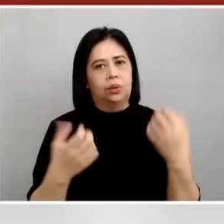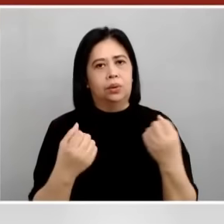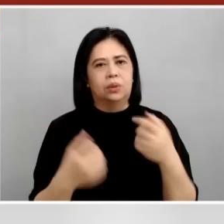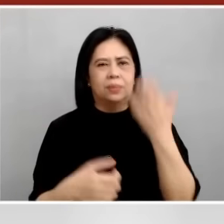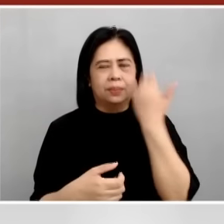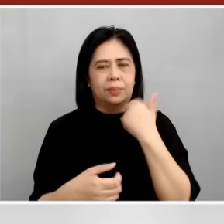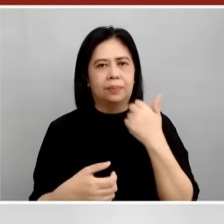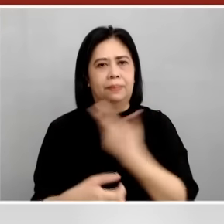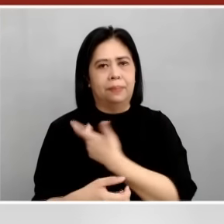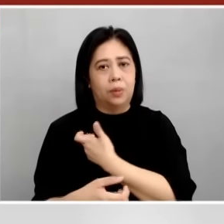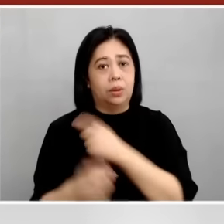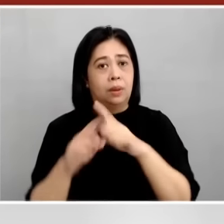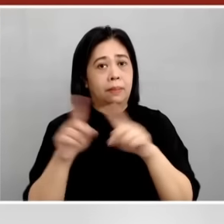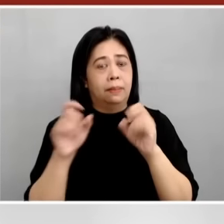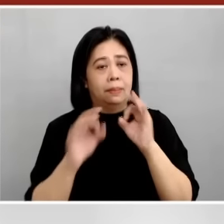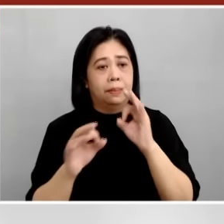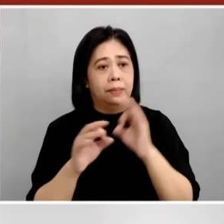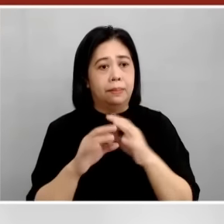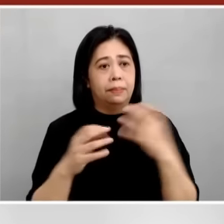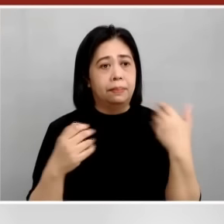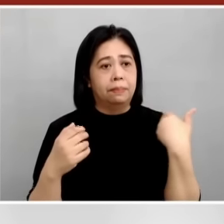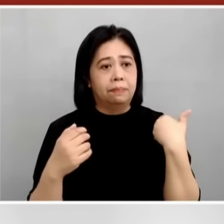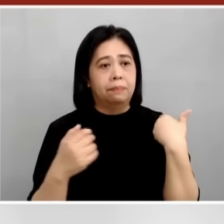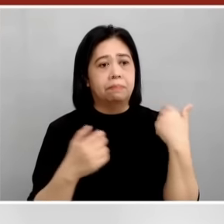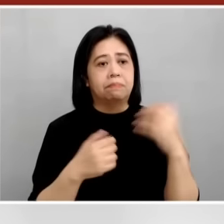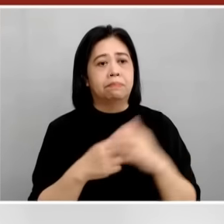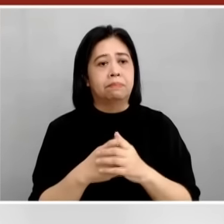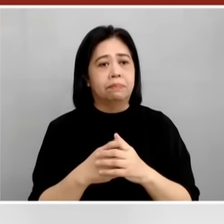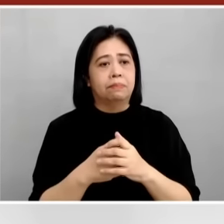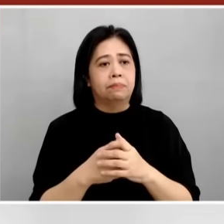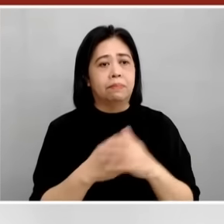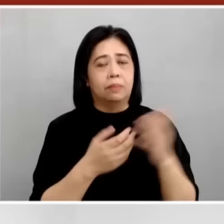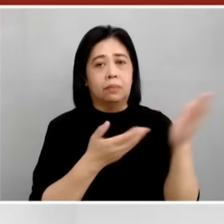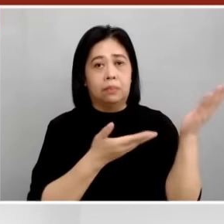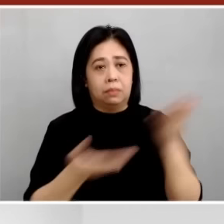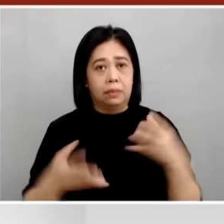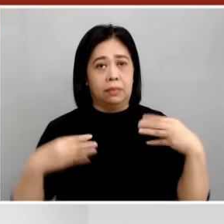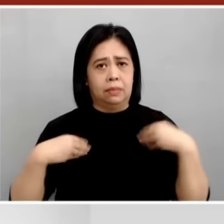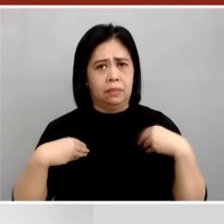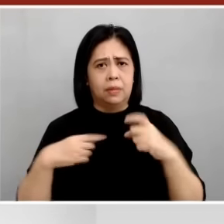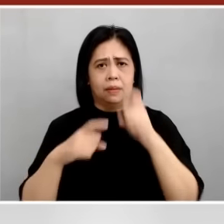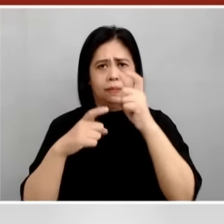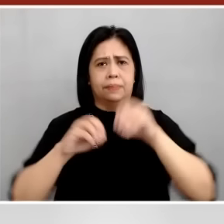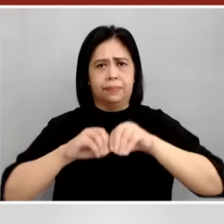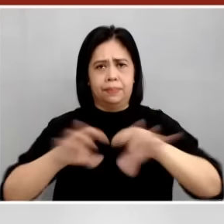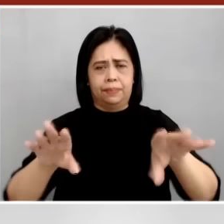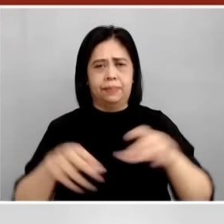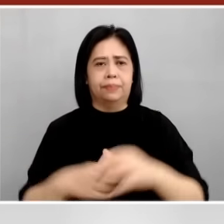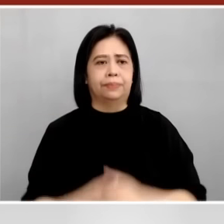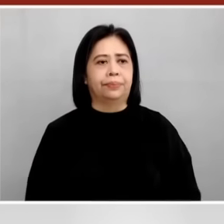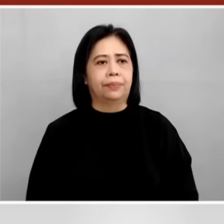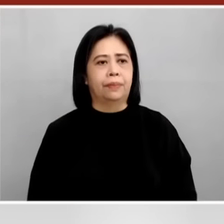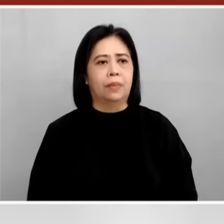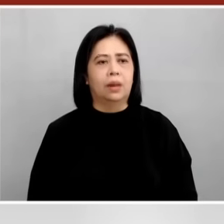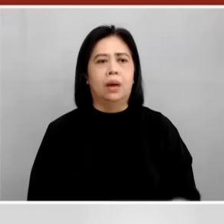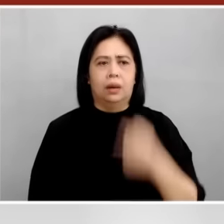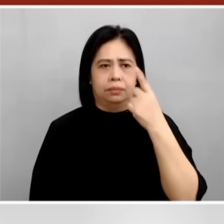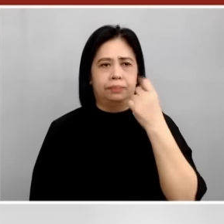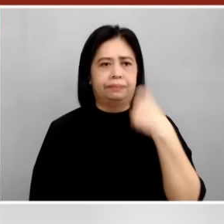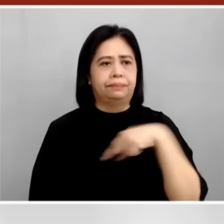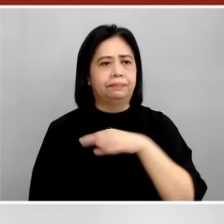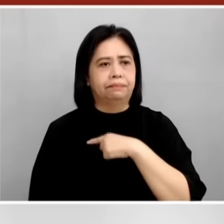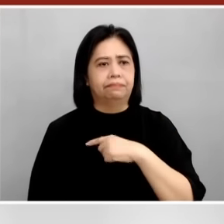once nating natanggap ito, aming i-distribute naman po ito para sa kanila. So naiintindihan po